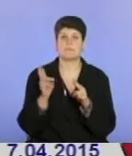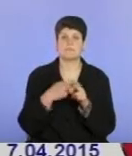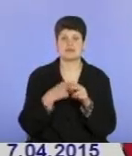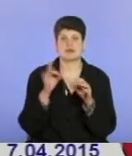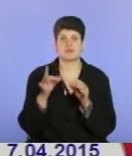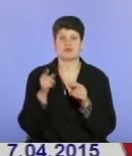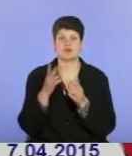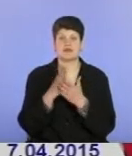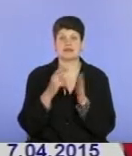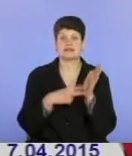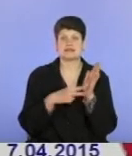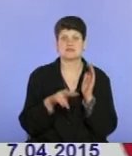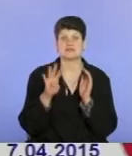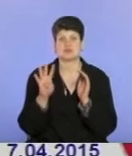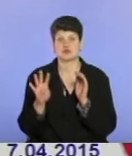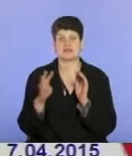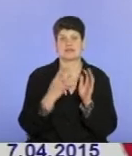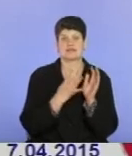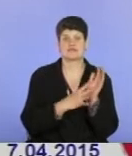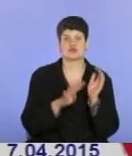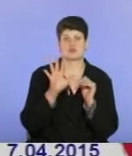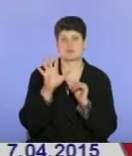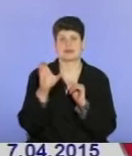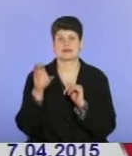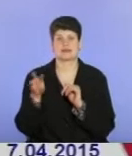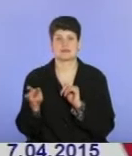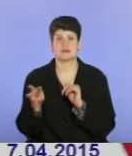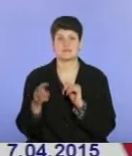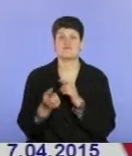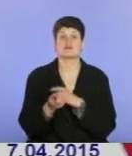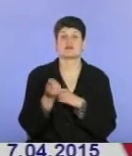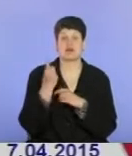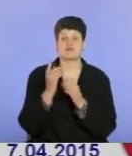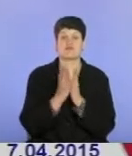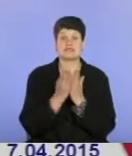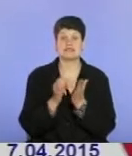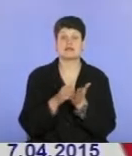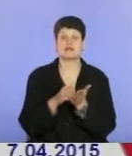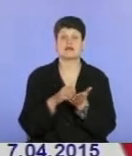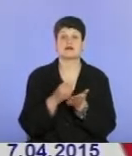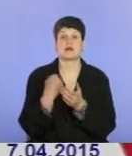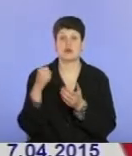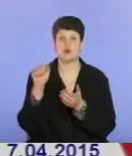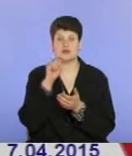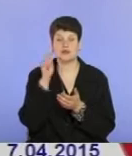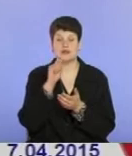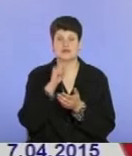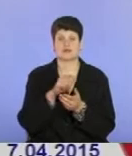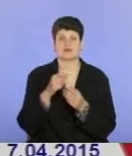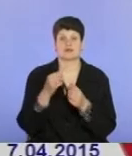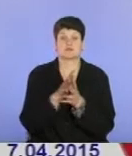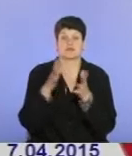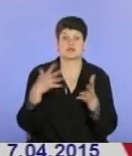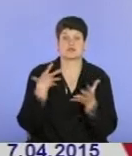воно має 74 на 95 см виявляється у Книзі рекордів України мар’ян перевершив свого